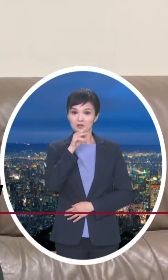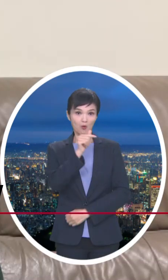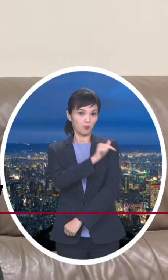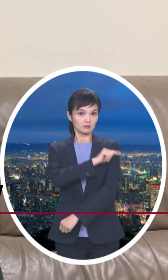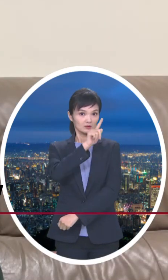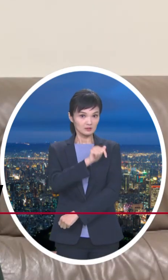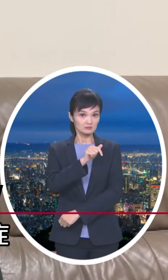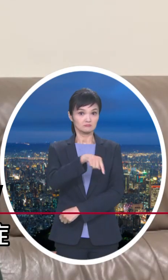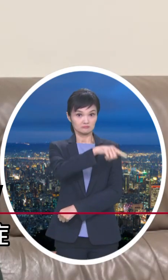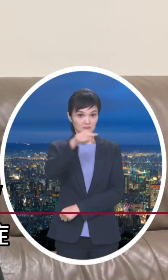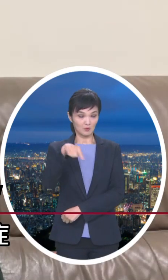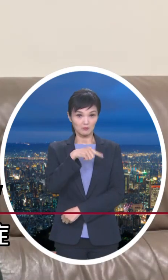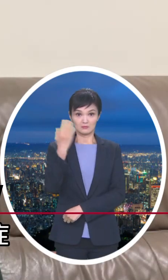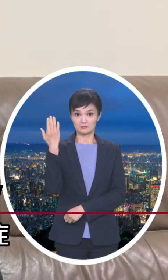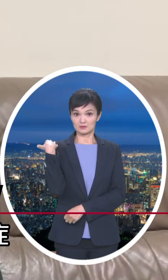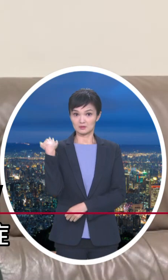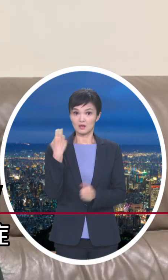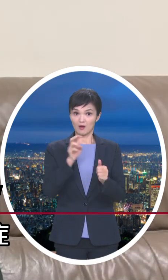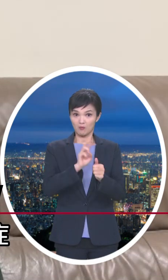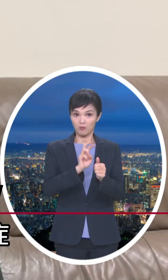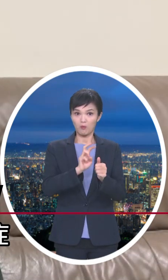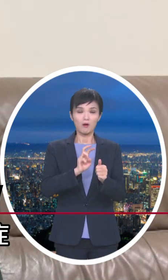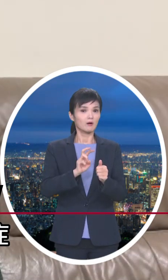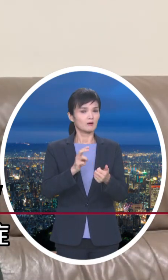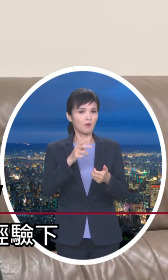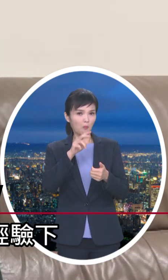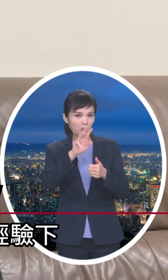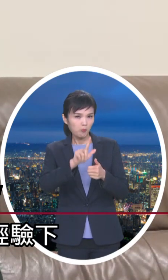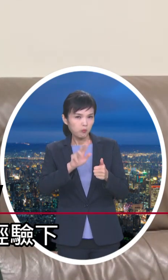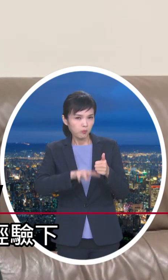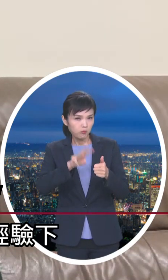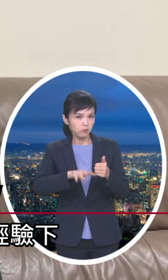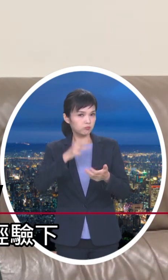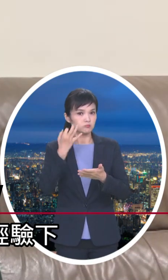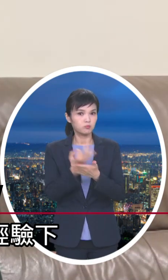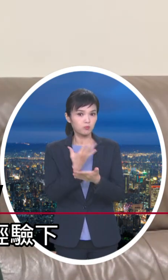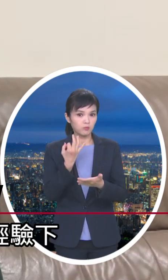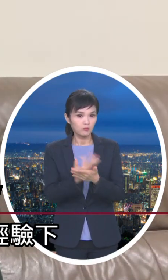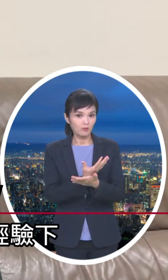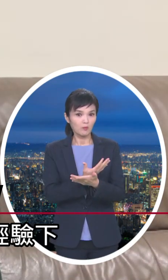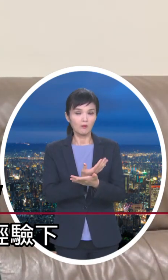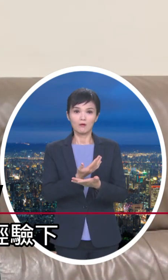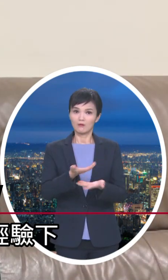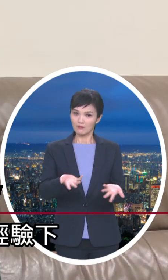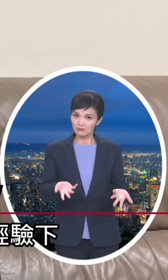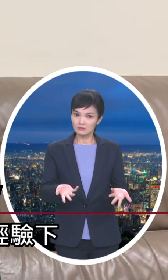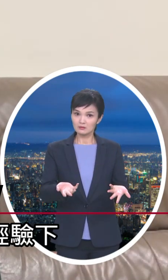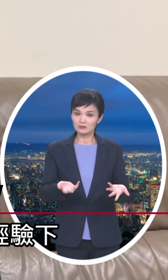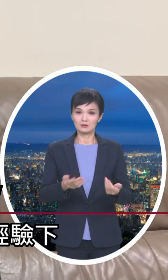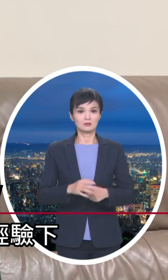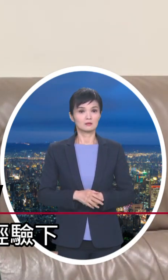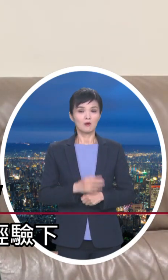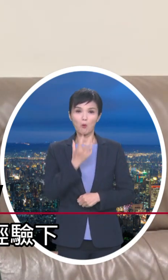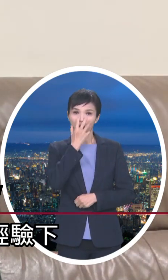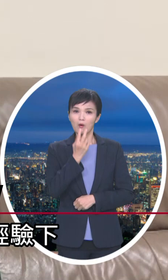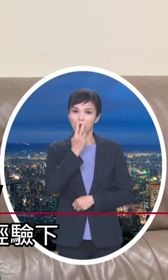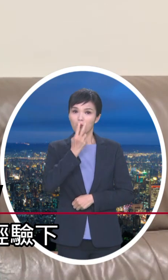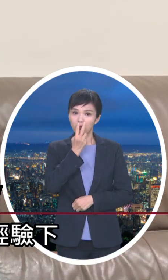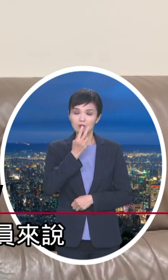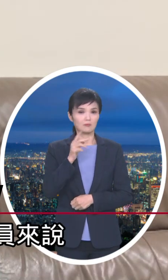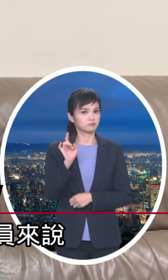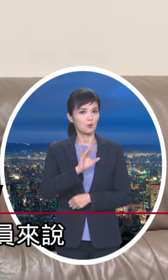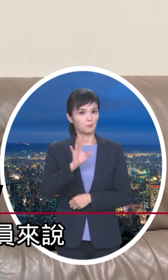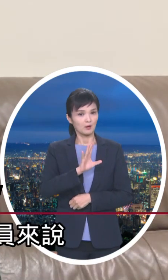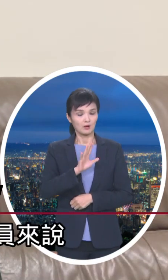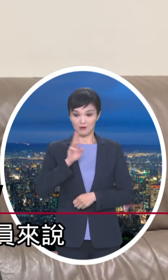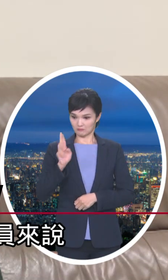师是在没有接受过足够的急重症、足够的就是呼吸衰竭的病人照顾经验下，就